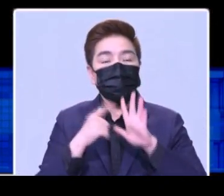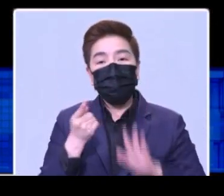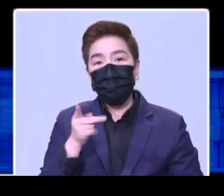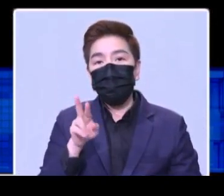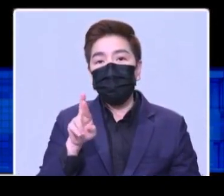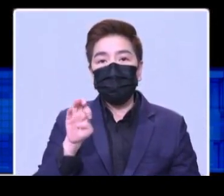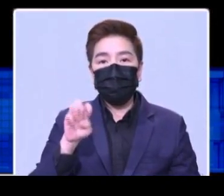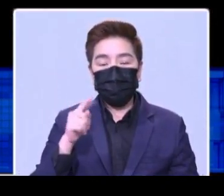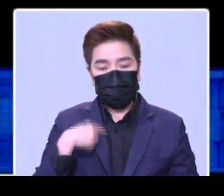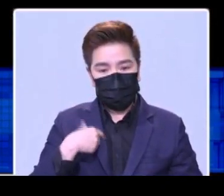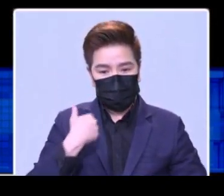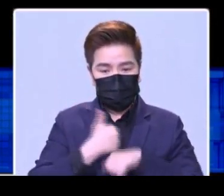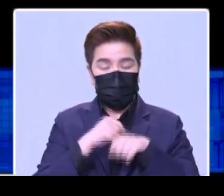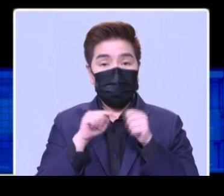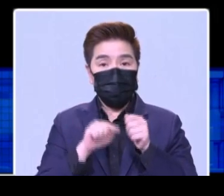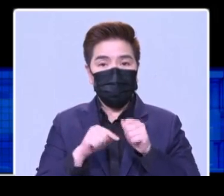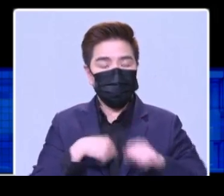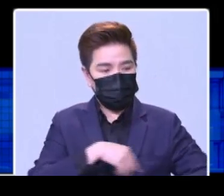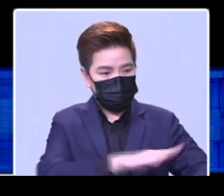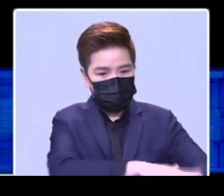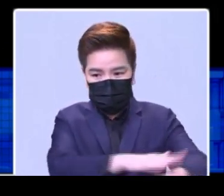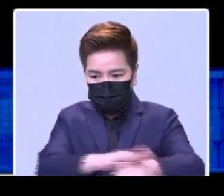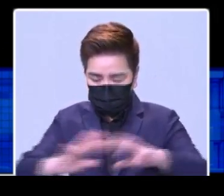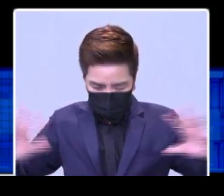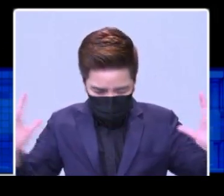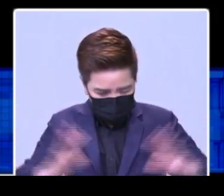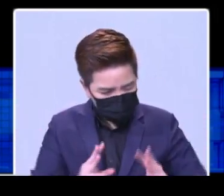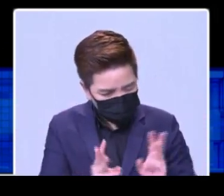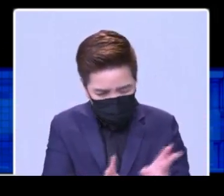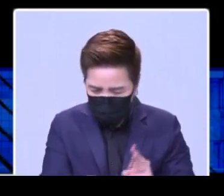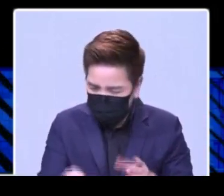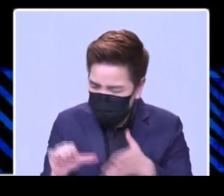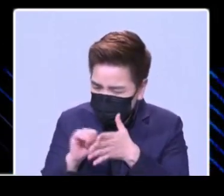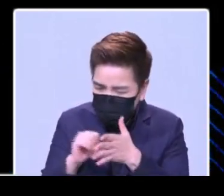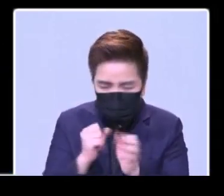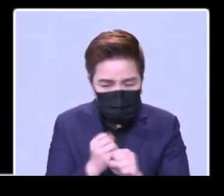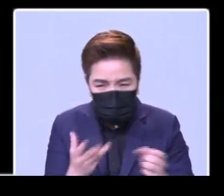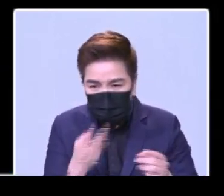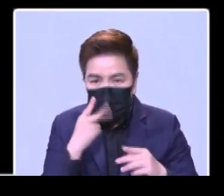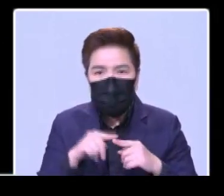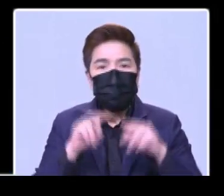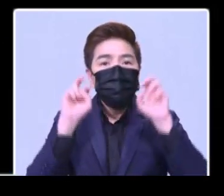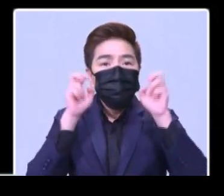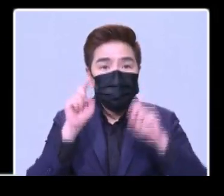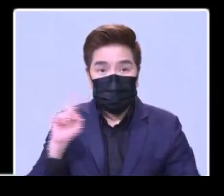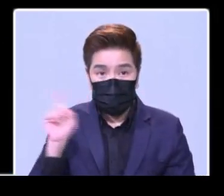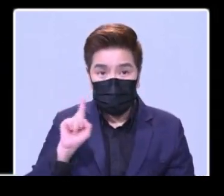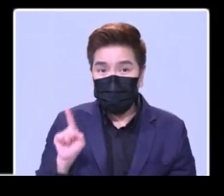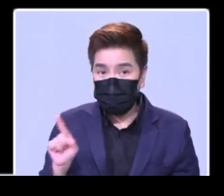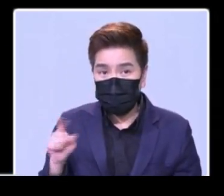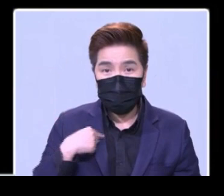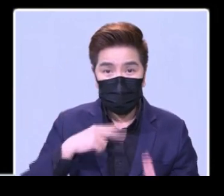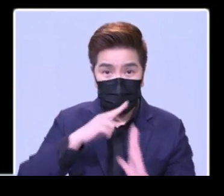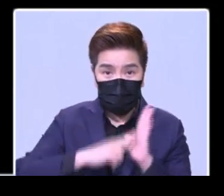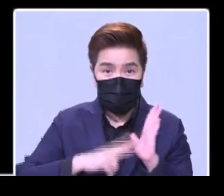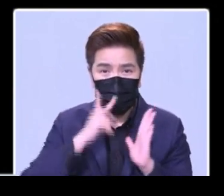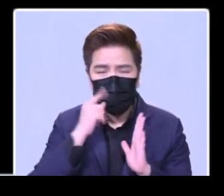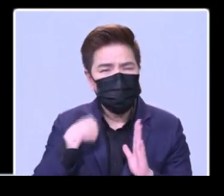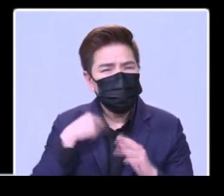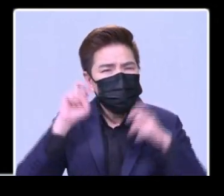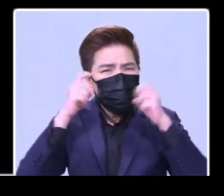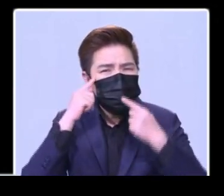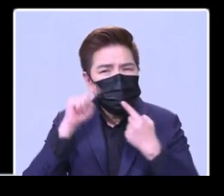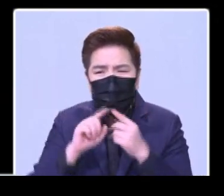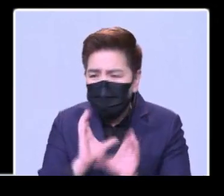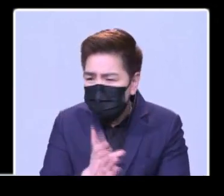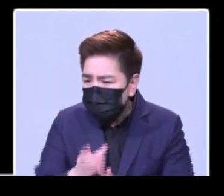จันทร์วันนี้ก็ต้องเรียกประชุมฝ่ายต่างๆเพื่อหาวิธีการรับมือการป้องกัน ประเด็นคืออะไรรู้ไหมคุณผู้ชมตั้งแต่เราอ่านข่าวมาไม่เห็นมีประเด็นเรื่องของแอลก